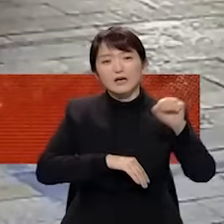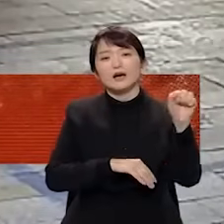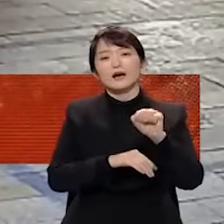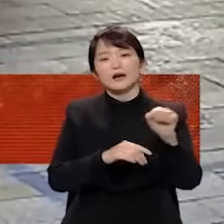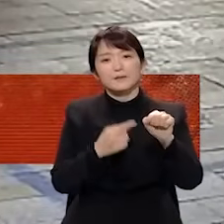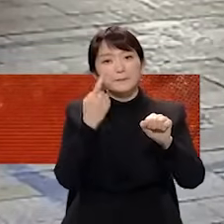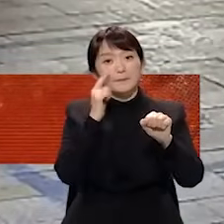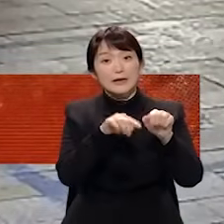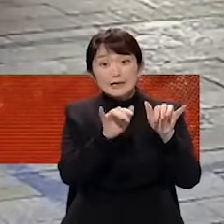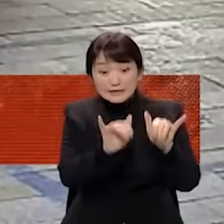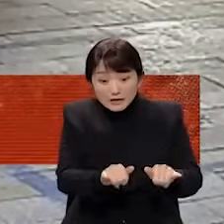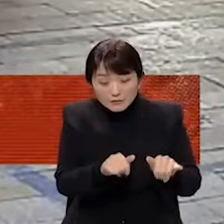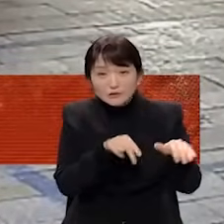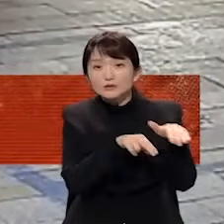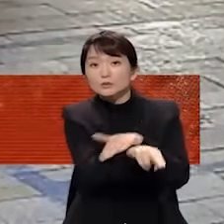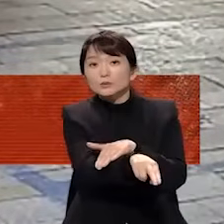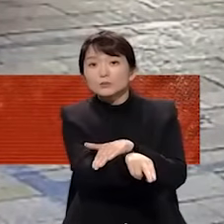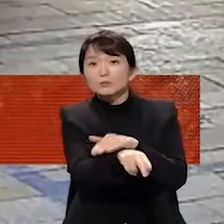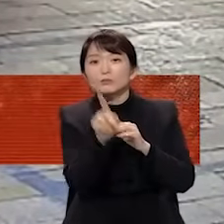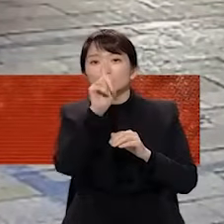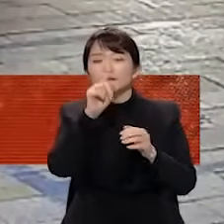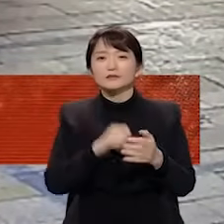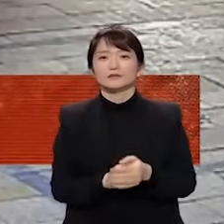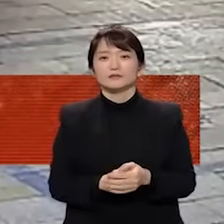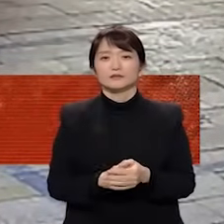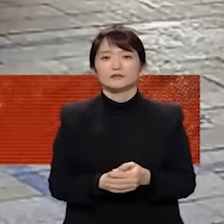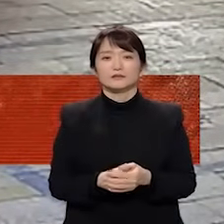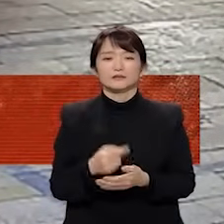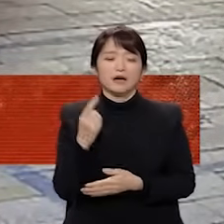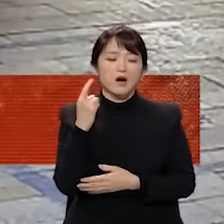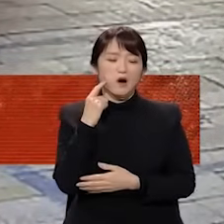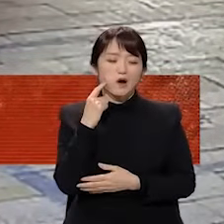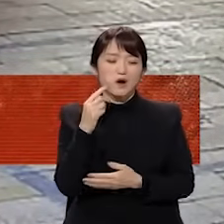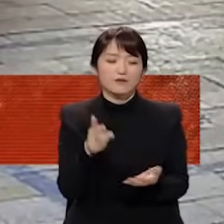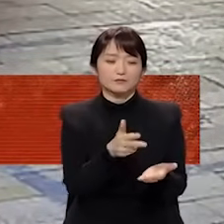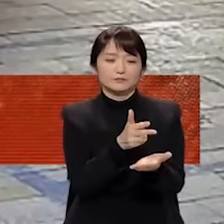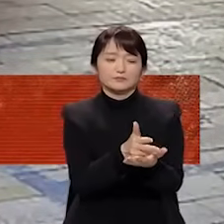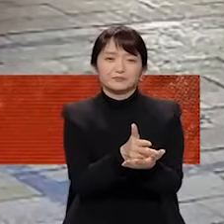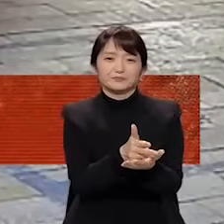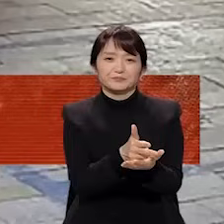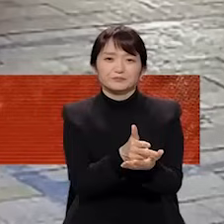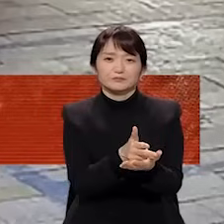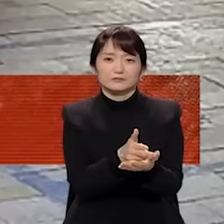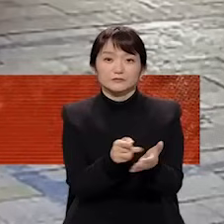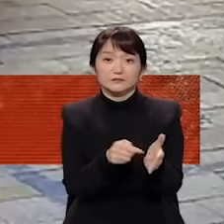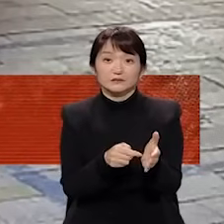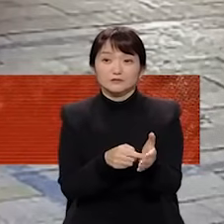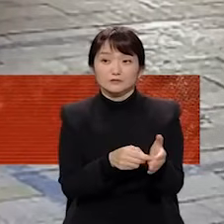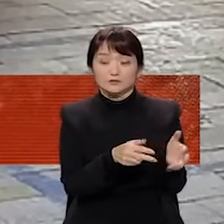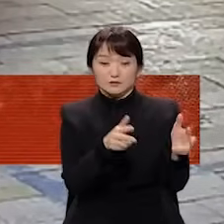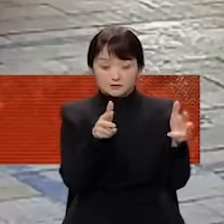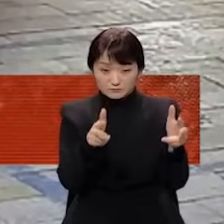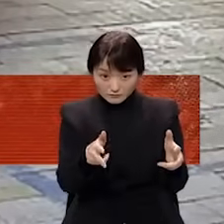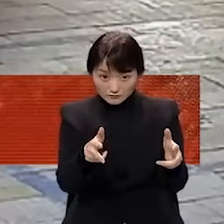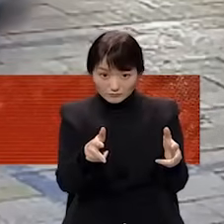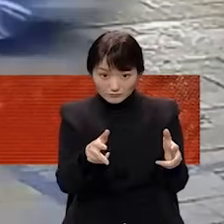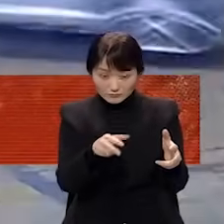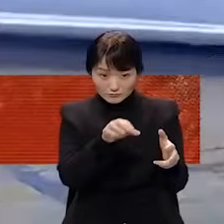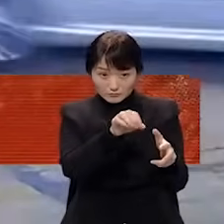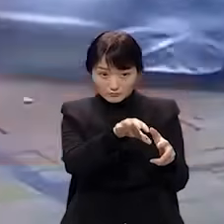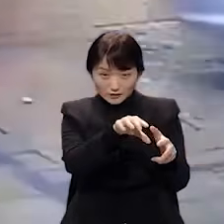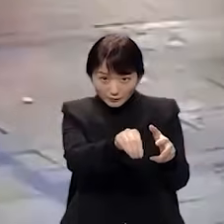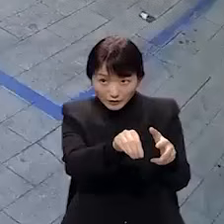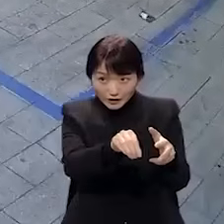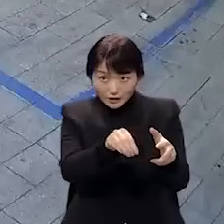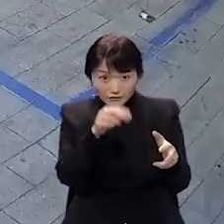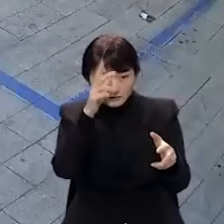운전이 걸릴까 봐 도망치는 그 와중에 또 번뜩 주찬 척 해야겠다 이런 생각이 들었던 건데 급히 주차하고 라이트까지 봤지만 경찰이